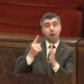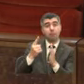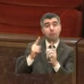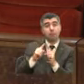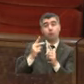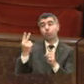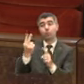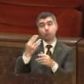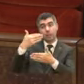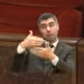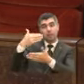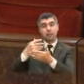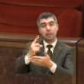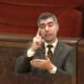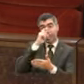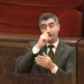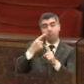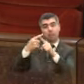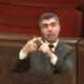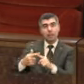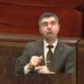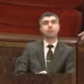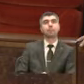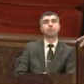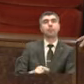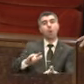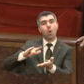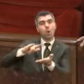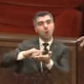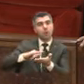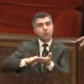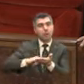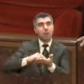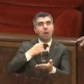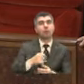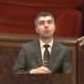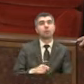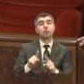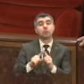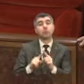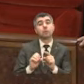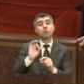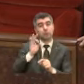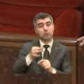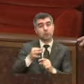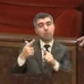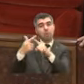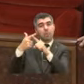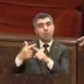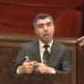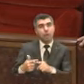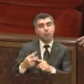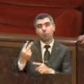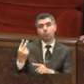هامه. لهذا حنا كنمشيو ان شاء الله سنه بعد سنه. بالنسبه للحسيمه تم خلق اعتماد خلق